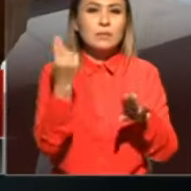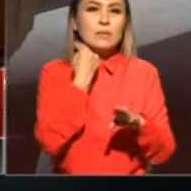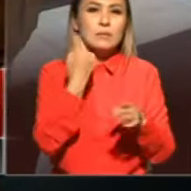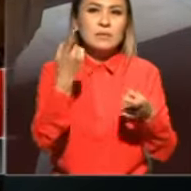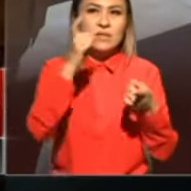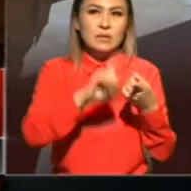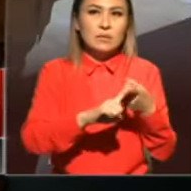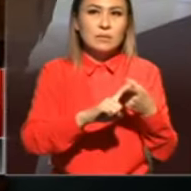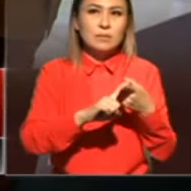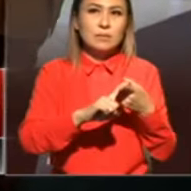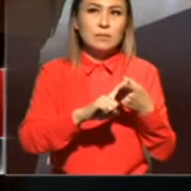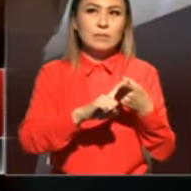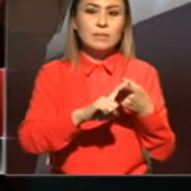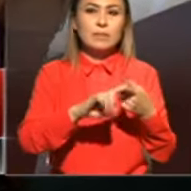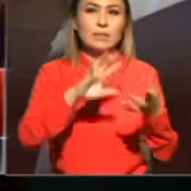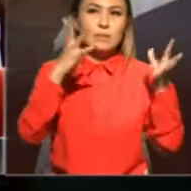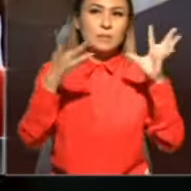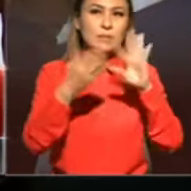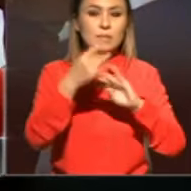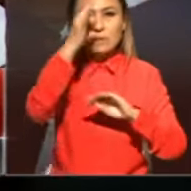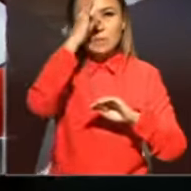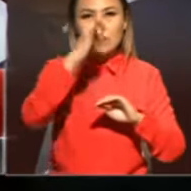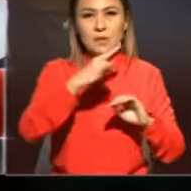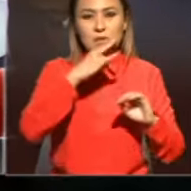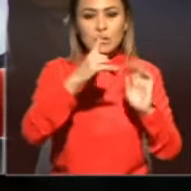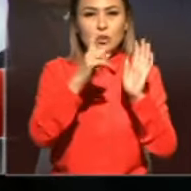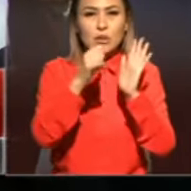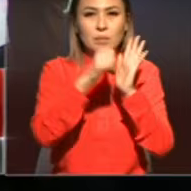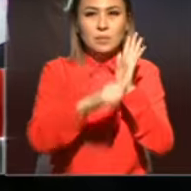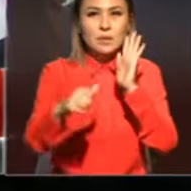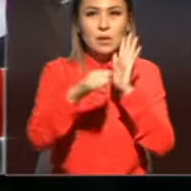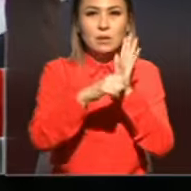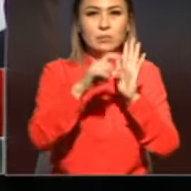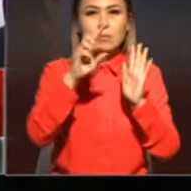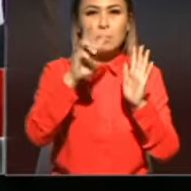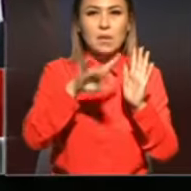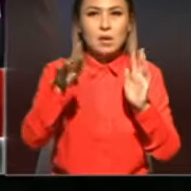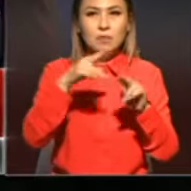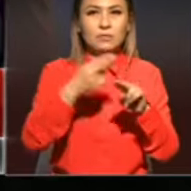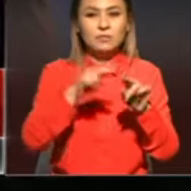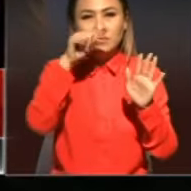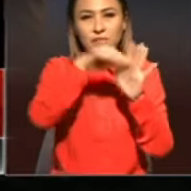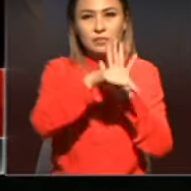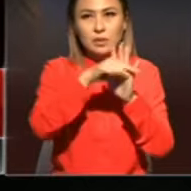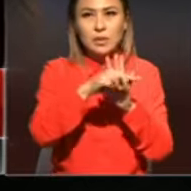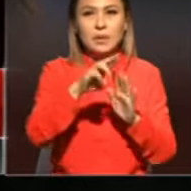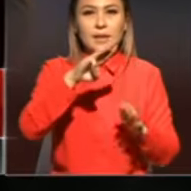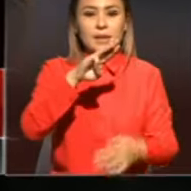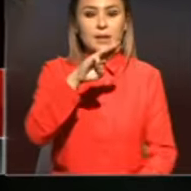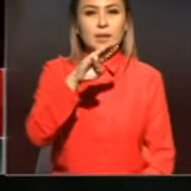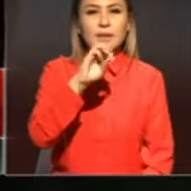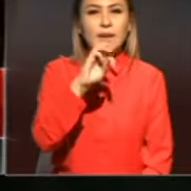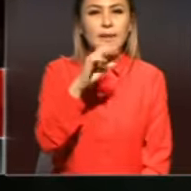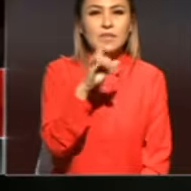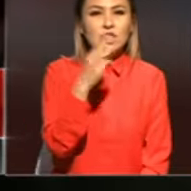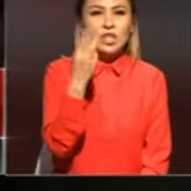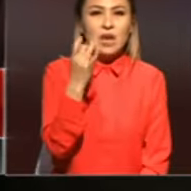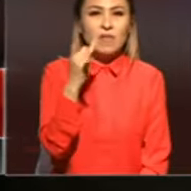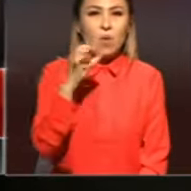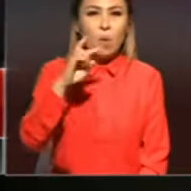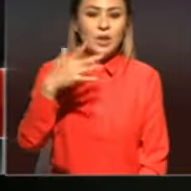ғой. Жалпы енді мына жерде Қазақстан қарызы 166 миллиард деген нәрсе, оның ішінде мына нәрсе де кіреді. Мысалы үшін теңге Шевройлды ашылған кезде 50